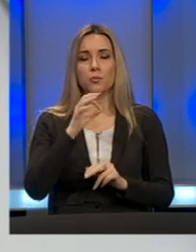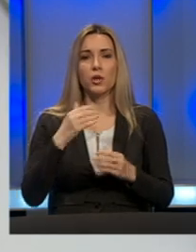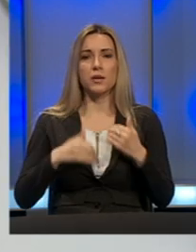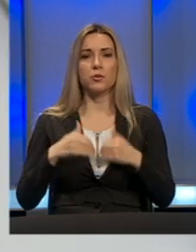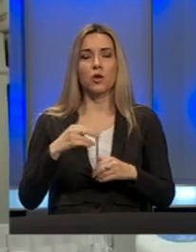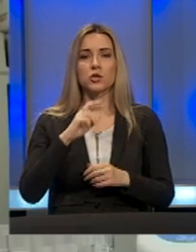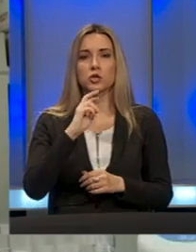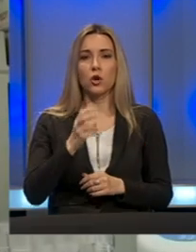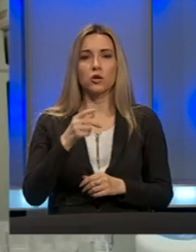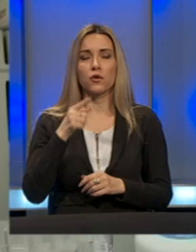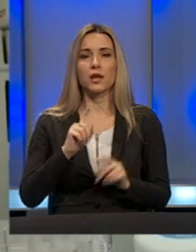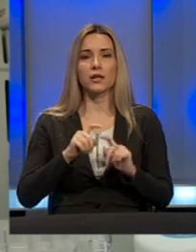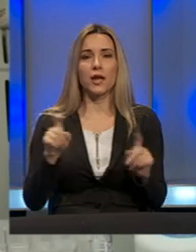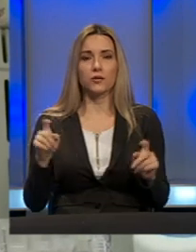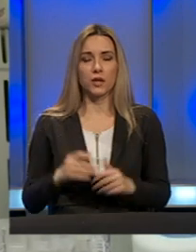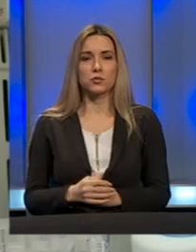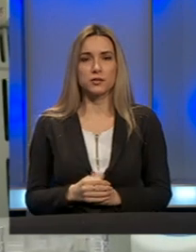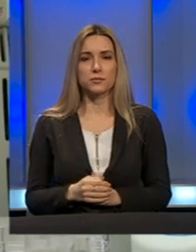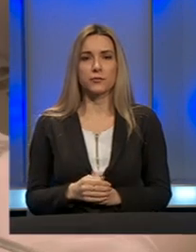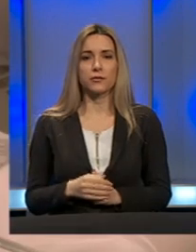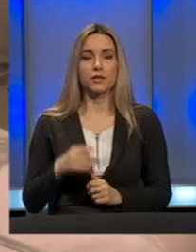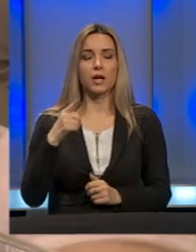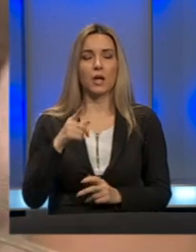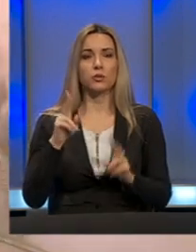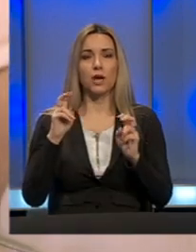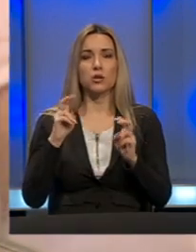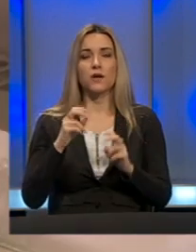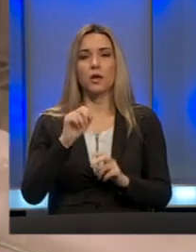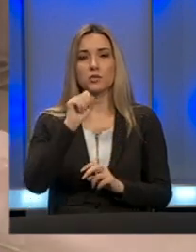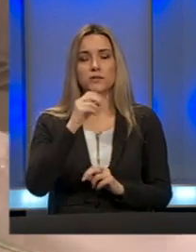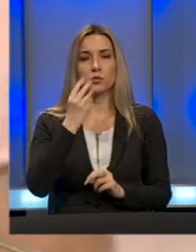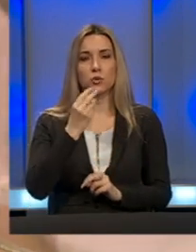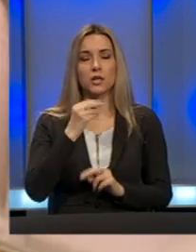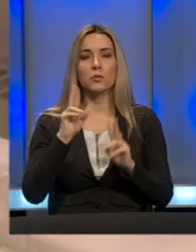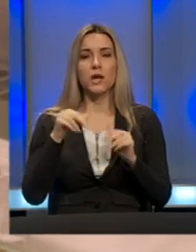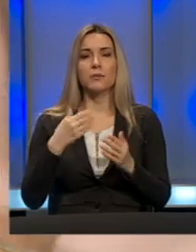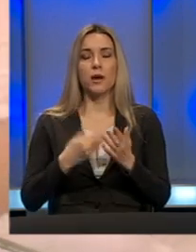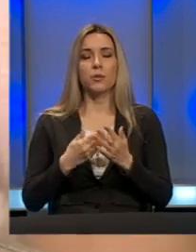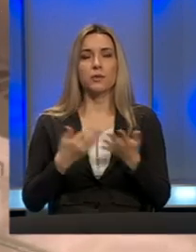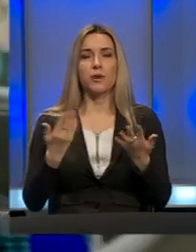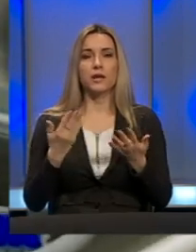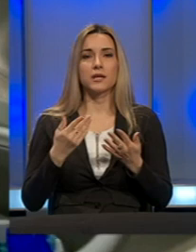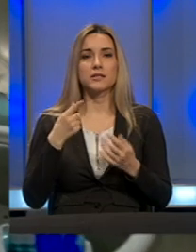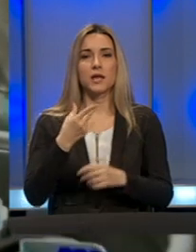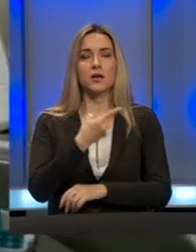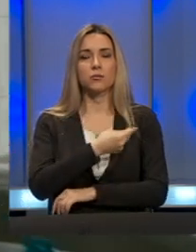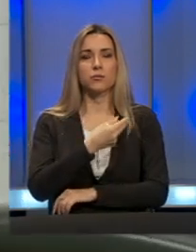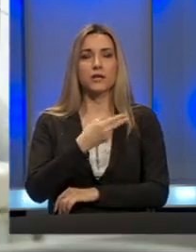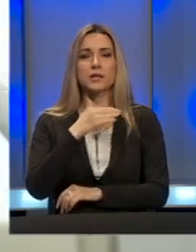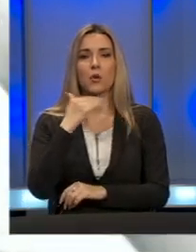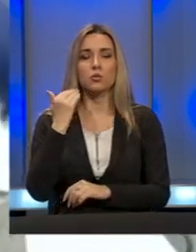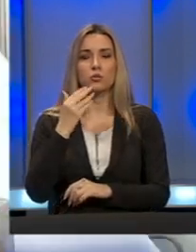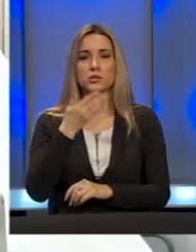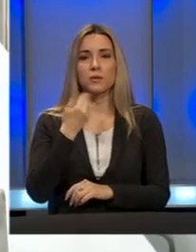imunološki odgovor na taj virus, na tu takozvanu svinjsku gripu. Imamo primjera gdje se BCG vakcina uspješno koristila